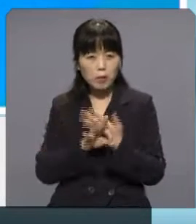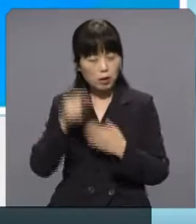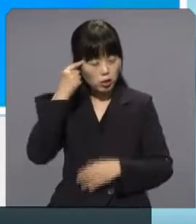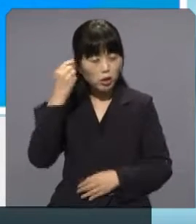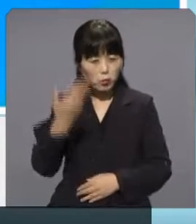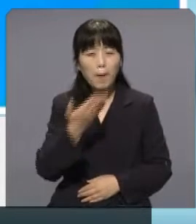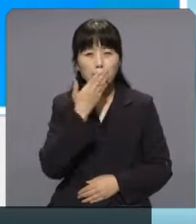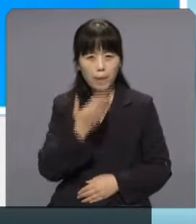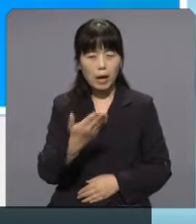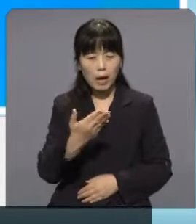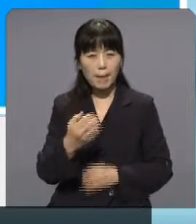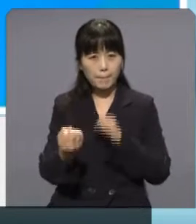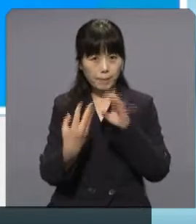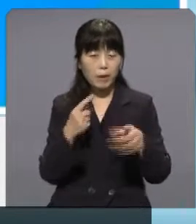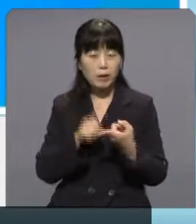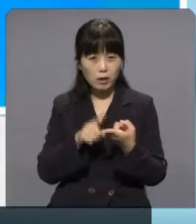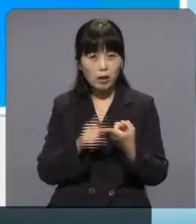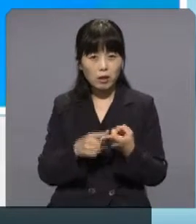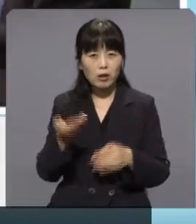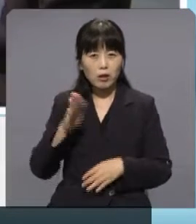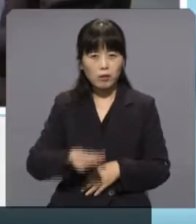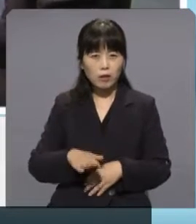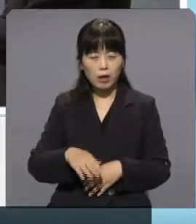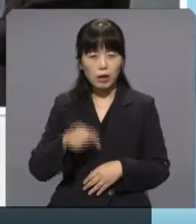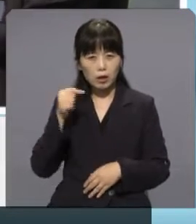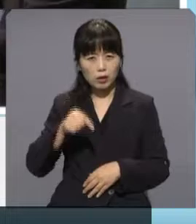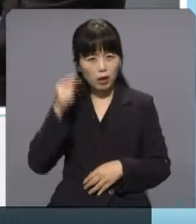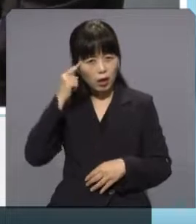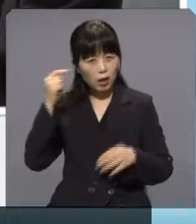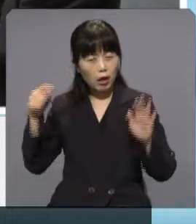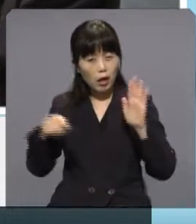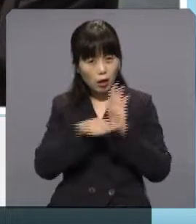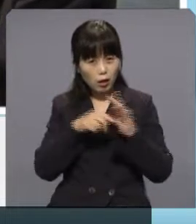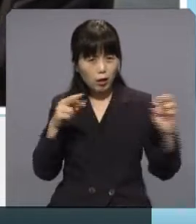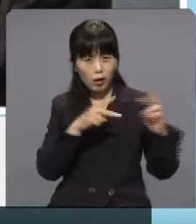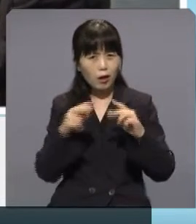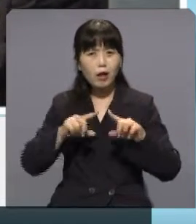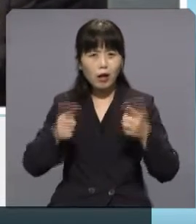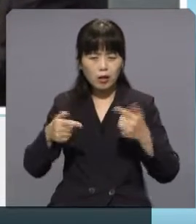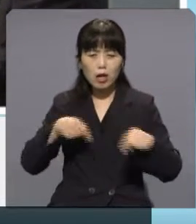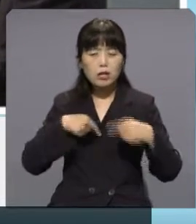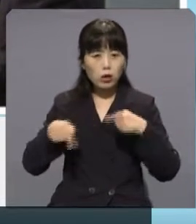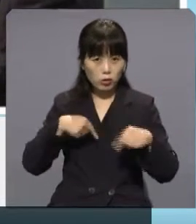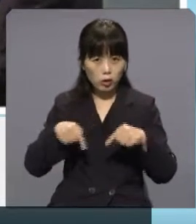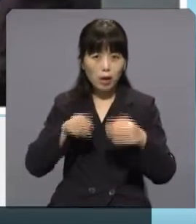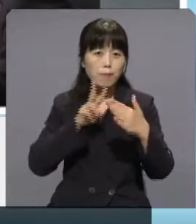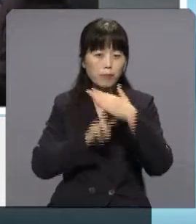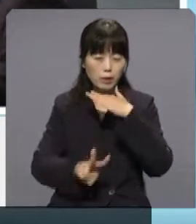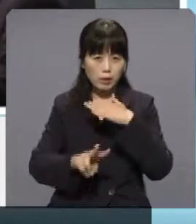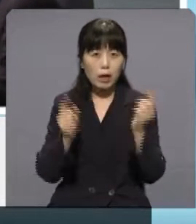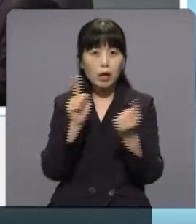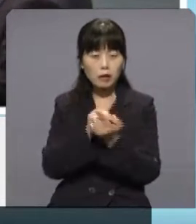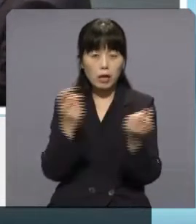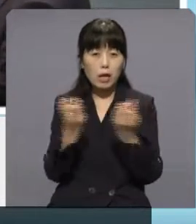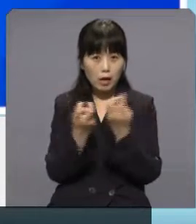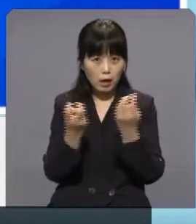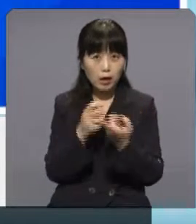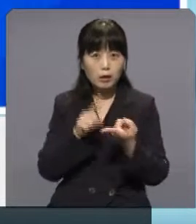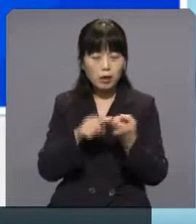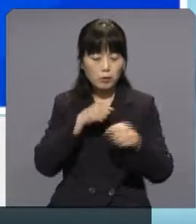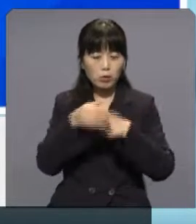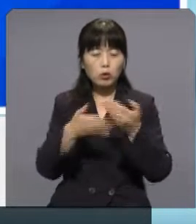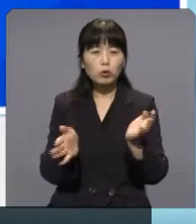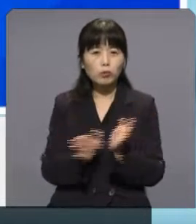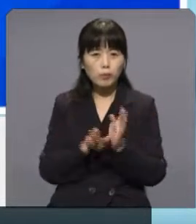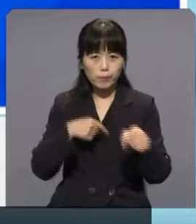있다고 생각해요. 발언에 대해서. 그러나 거기에 너무 첨착하거나 집중하지 말고 예. 정책적인 부분이나 비전이나 대안이나 이런 부분들, 민주당의